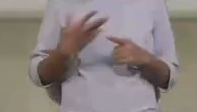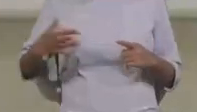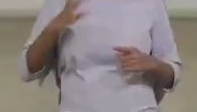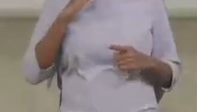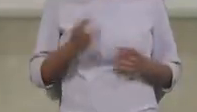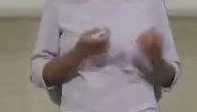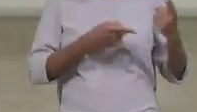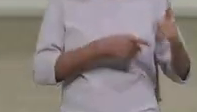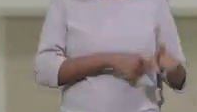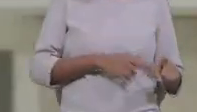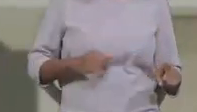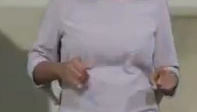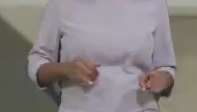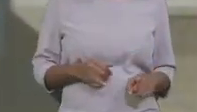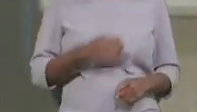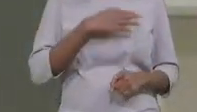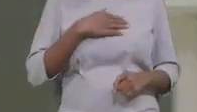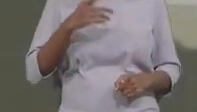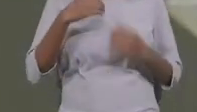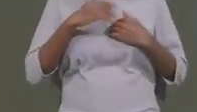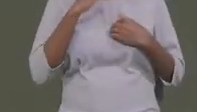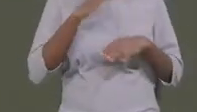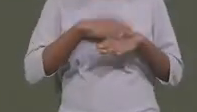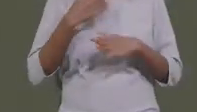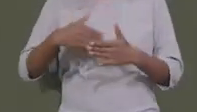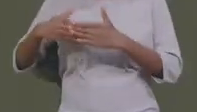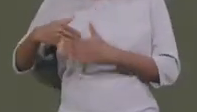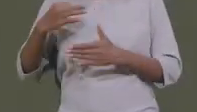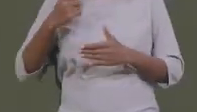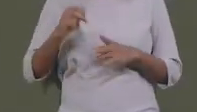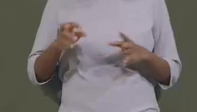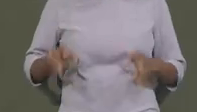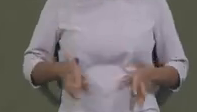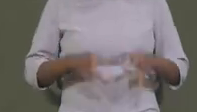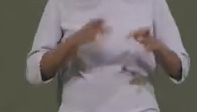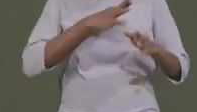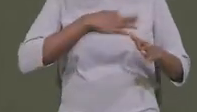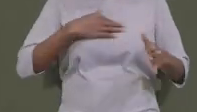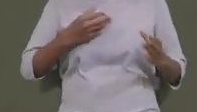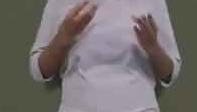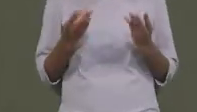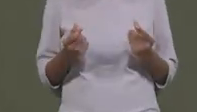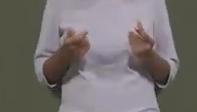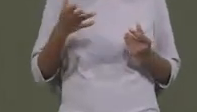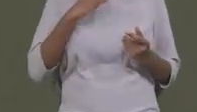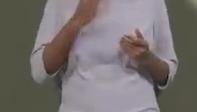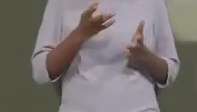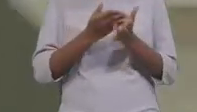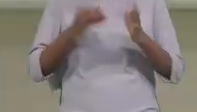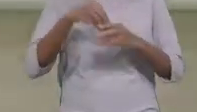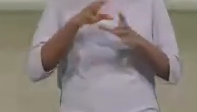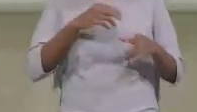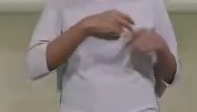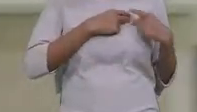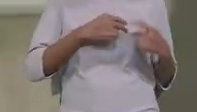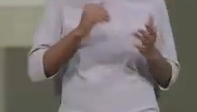les choses se passent, et tu es au bord de la voie, et tout d'un coup, il y a quelque chose qui bouge dans ton